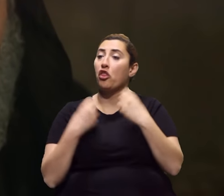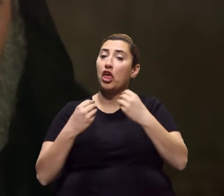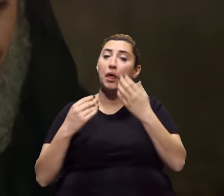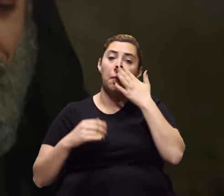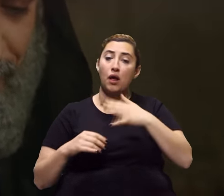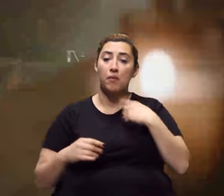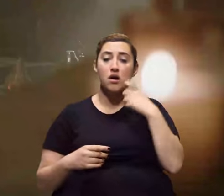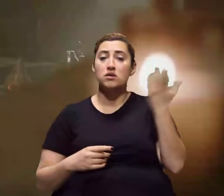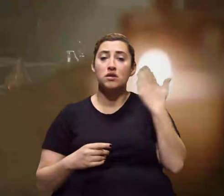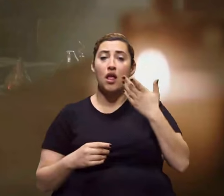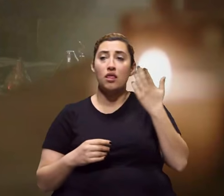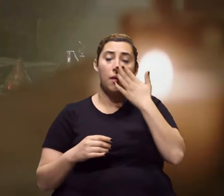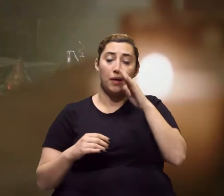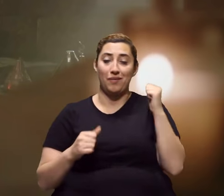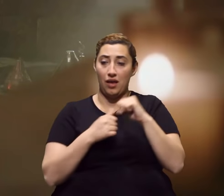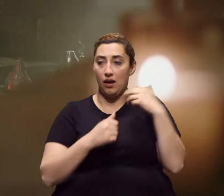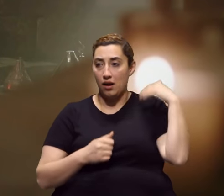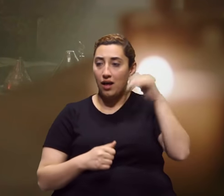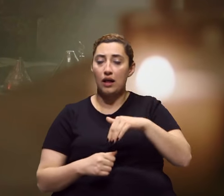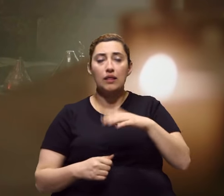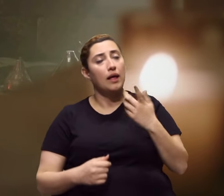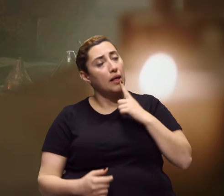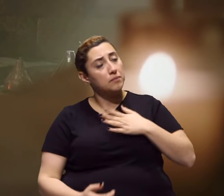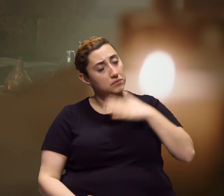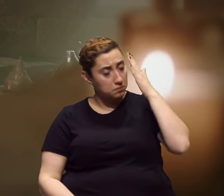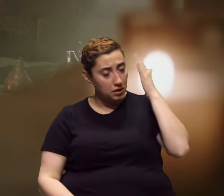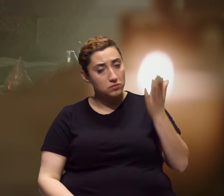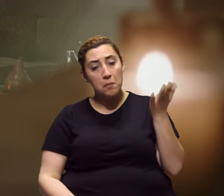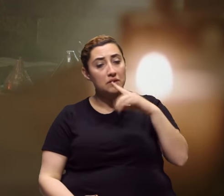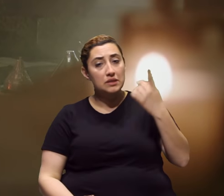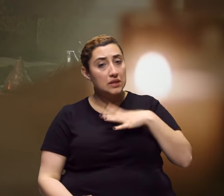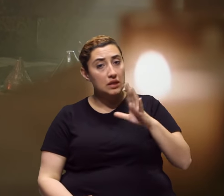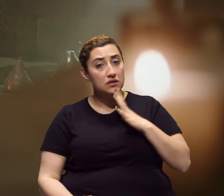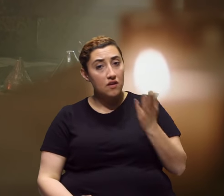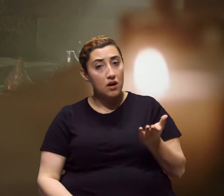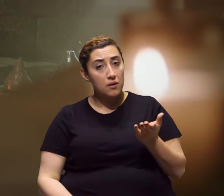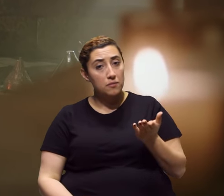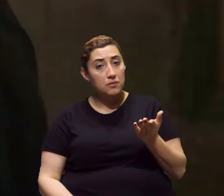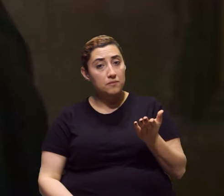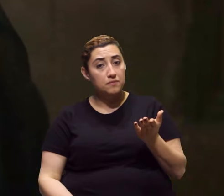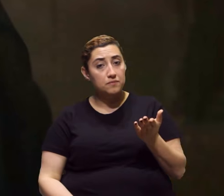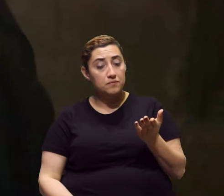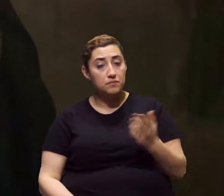sene dönmemizi. Emriniz başım üstüne şeyhim. Başkaca bir arzunuz?